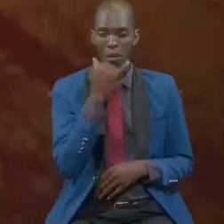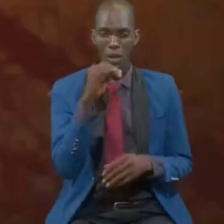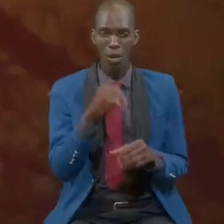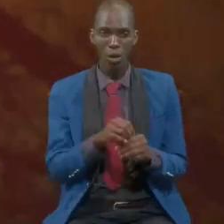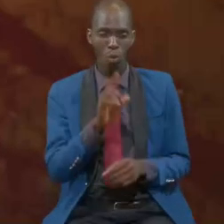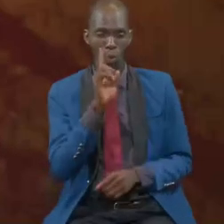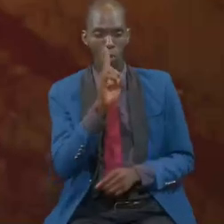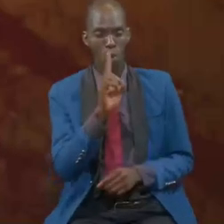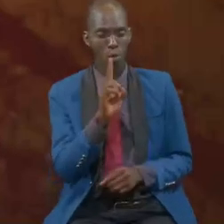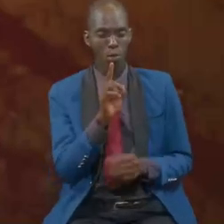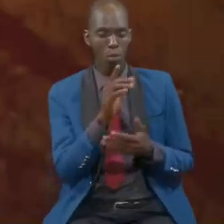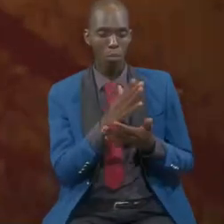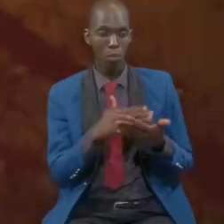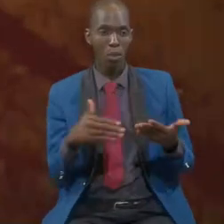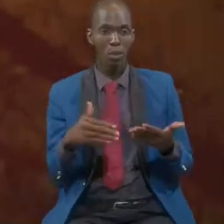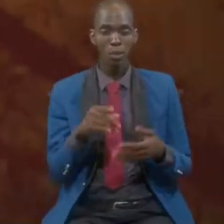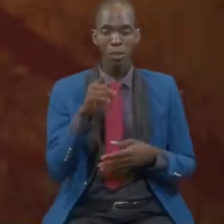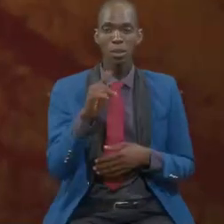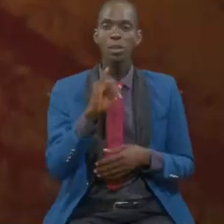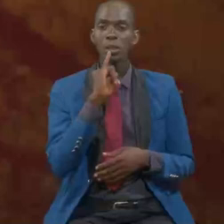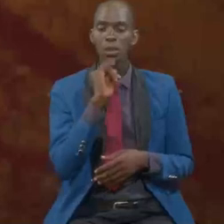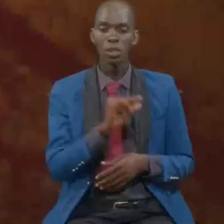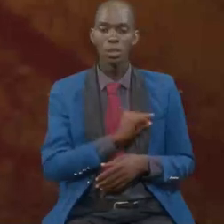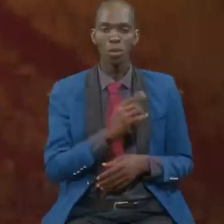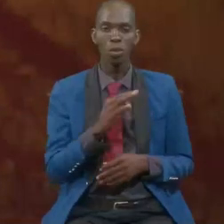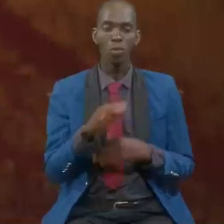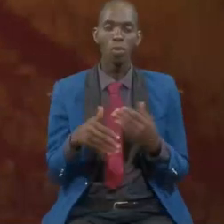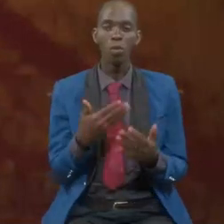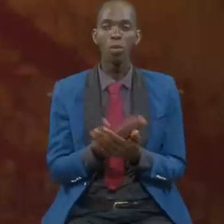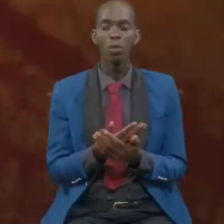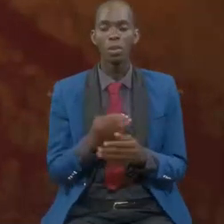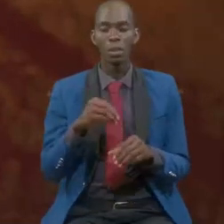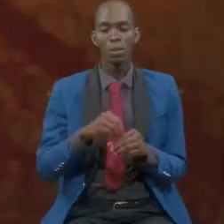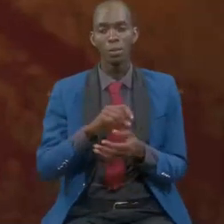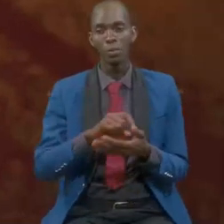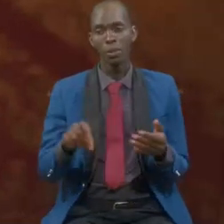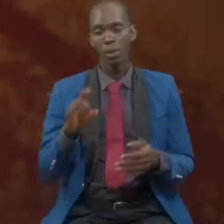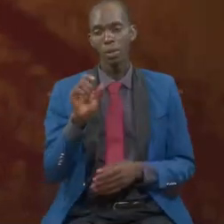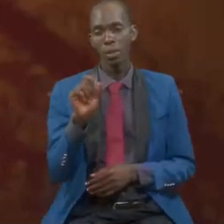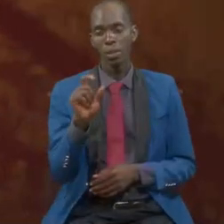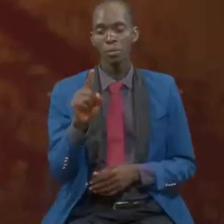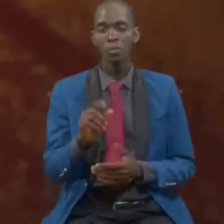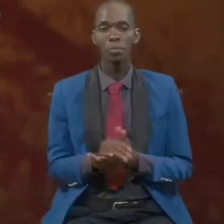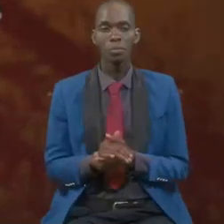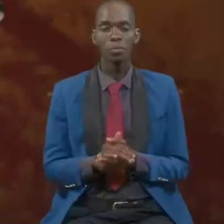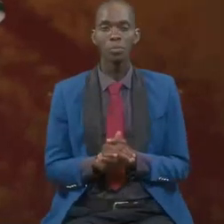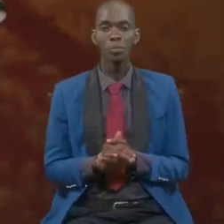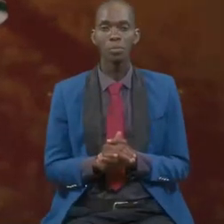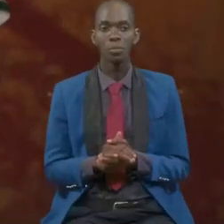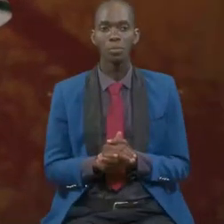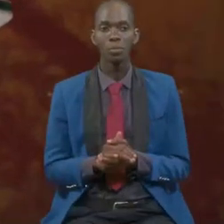seul commandement, devient coupable de tous. Verset